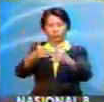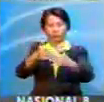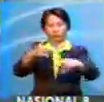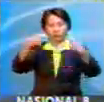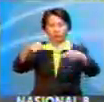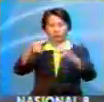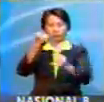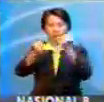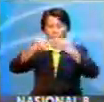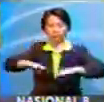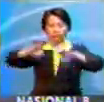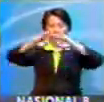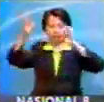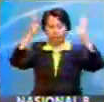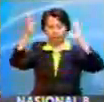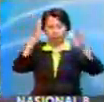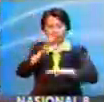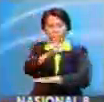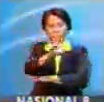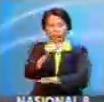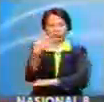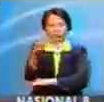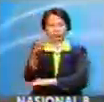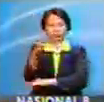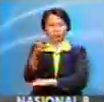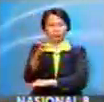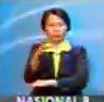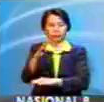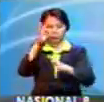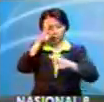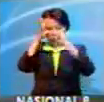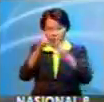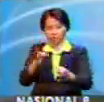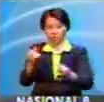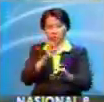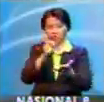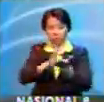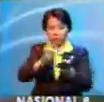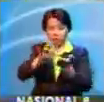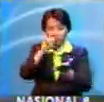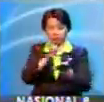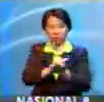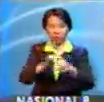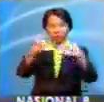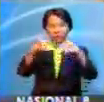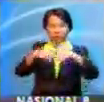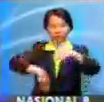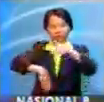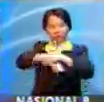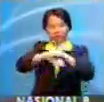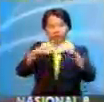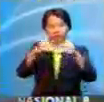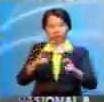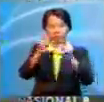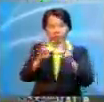perlawanan akhir Piala Malaysia 2014. Keputusan ini mengambil kira bahawa permainan bola sepak adalah